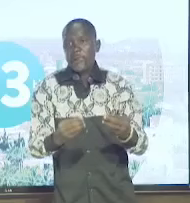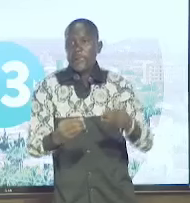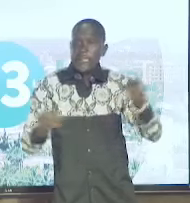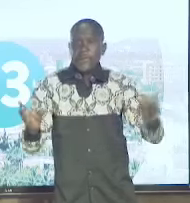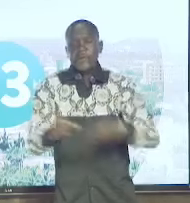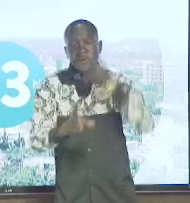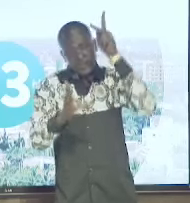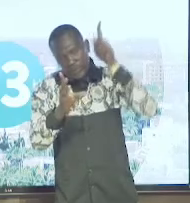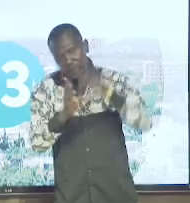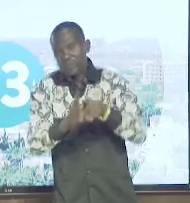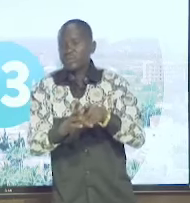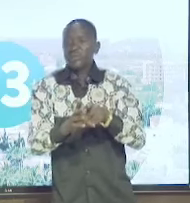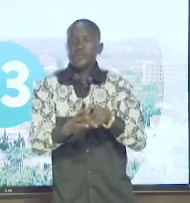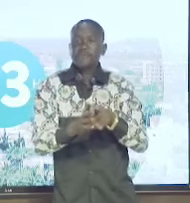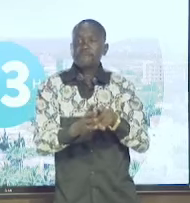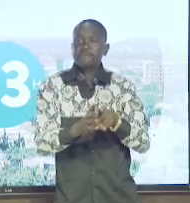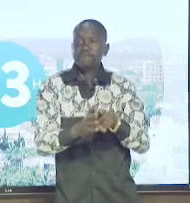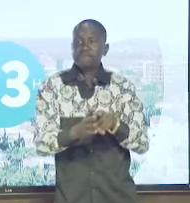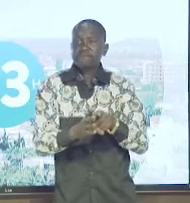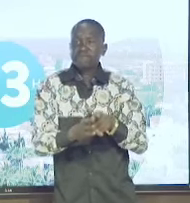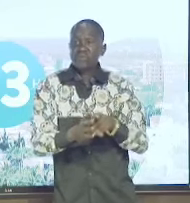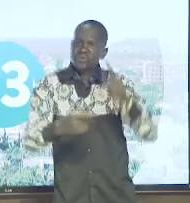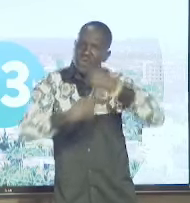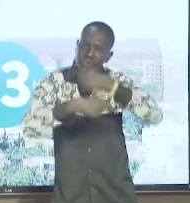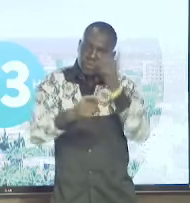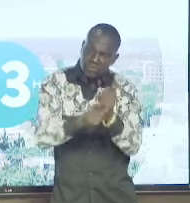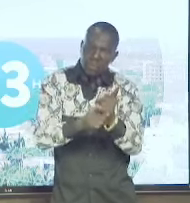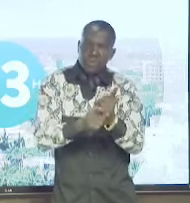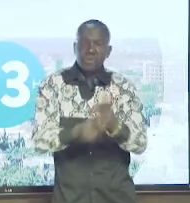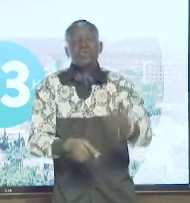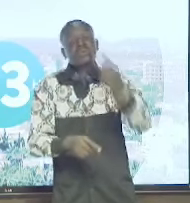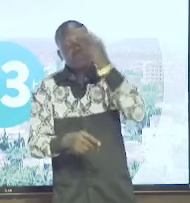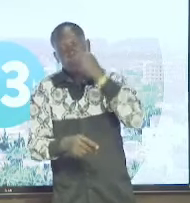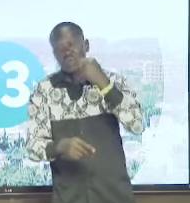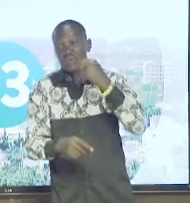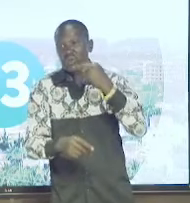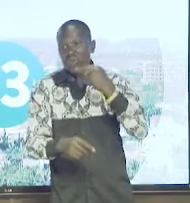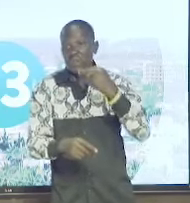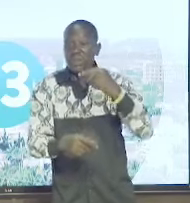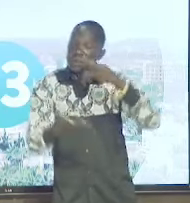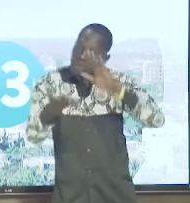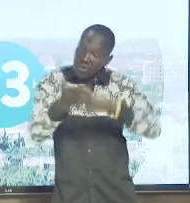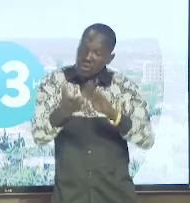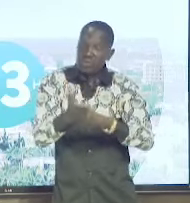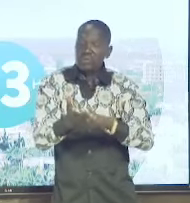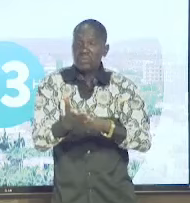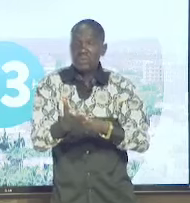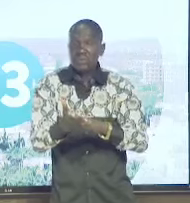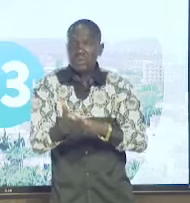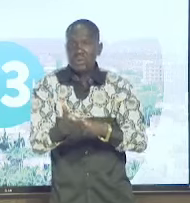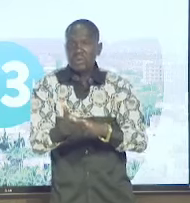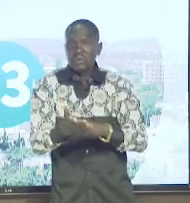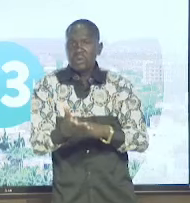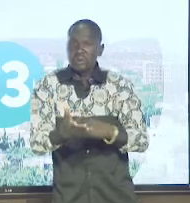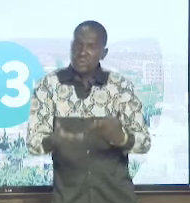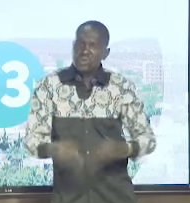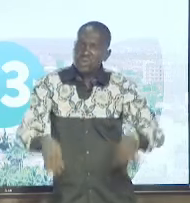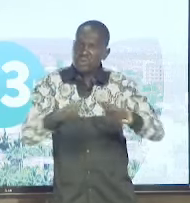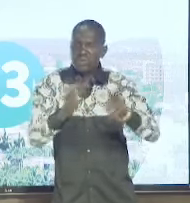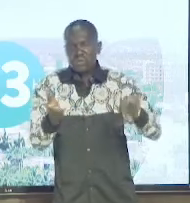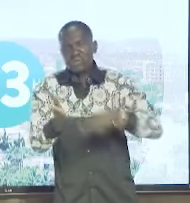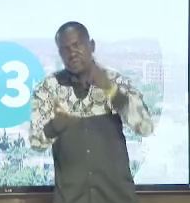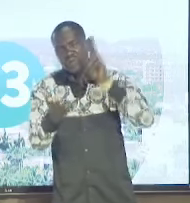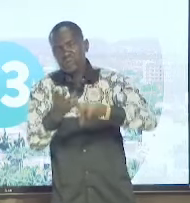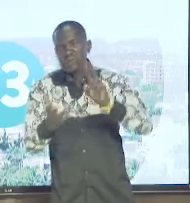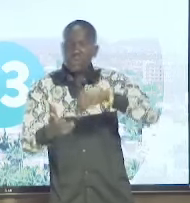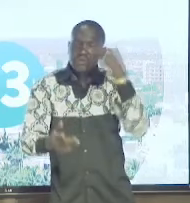tout cas au projet de fortification nutritionnelle dans les écoles. Et cela a concerné en 2021 en tout